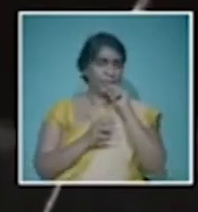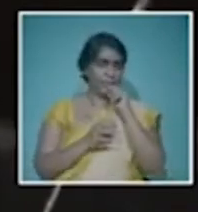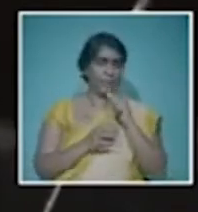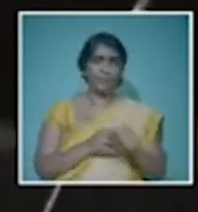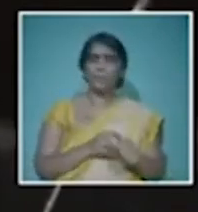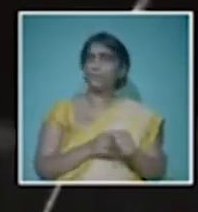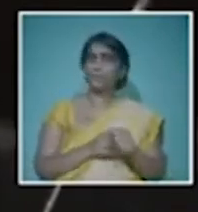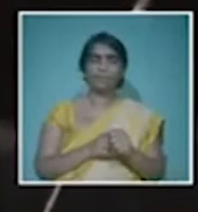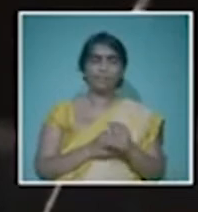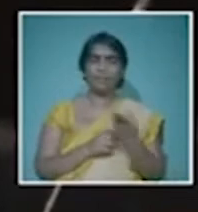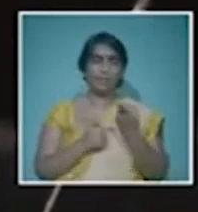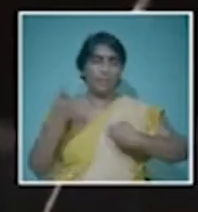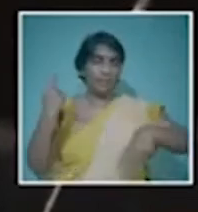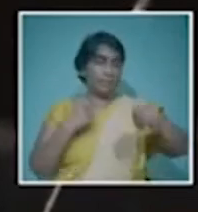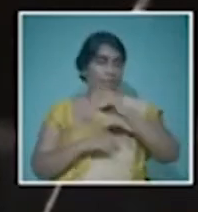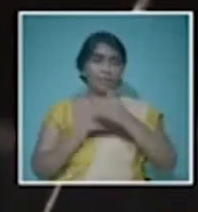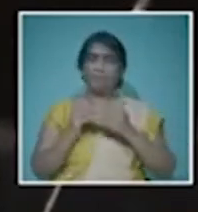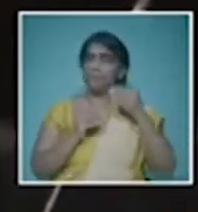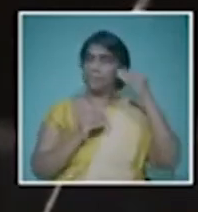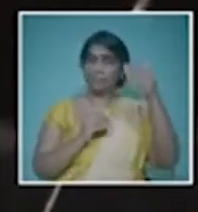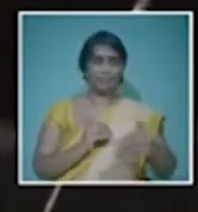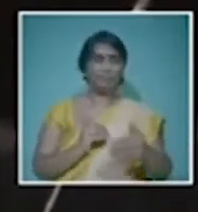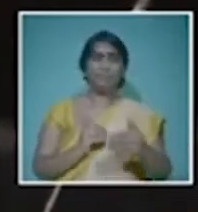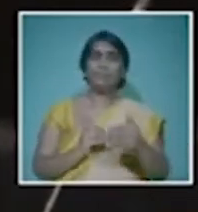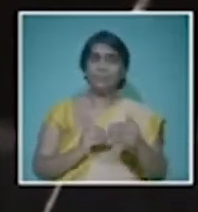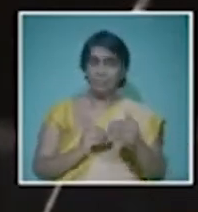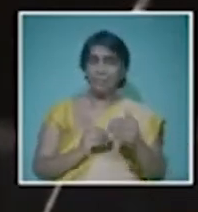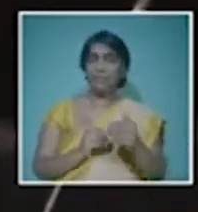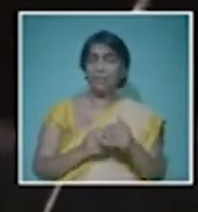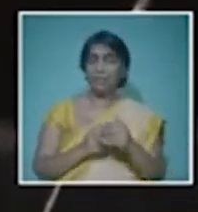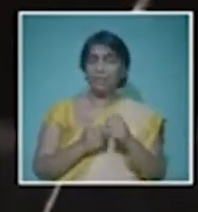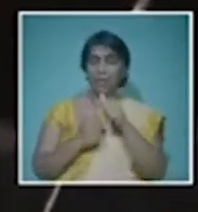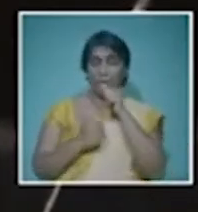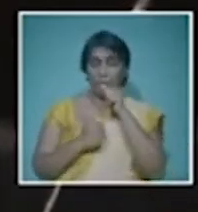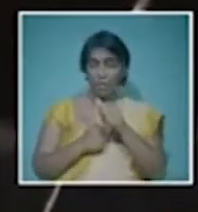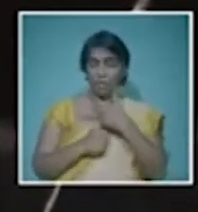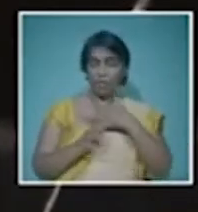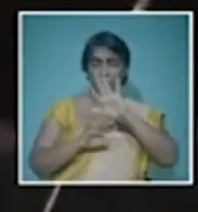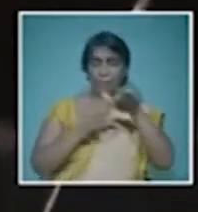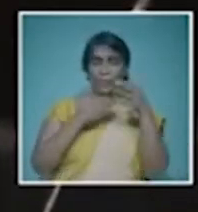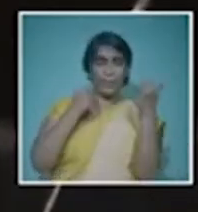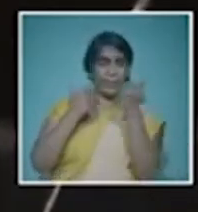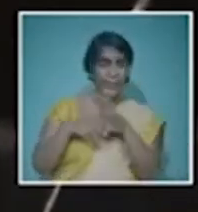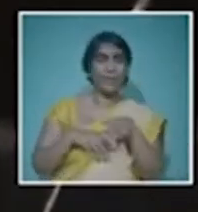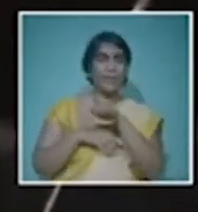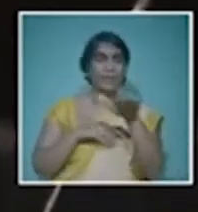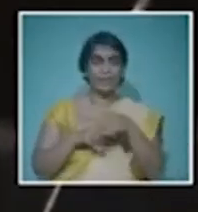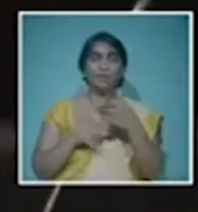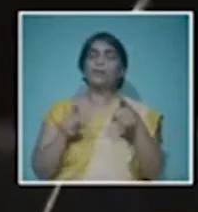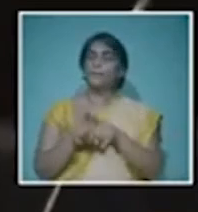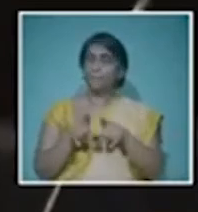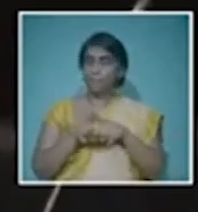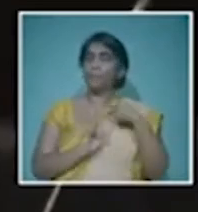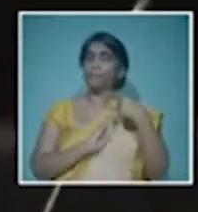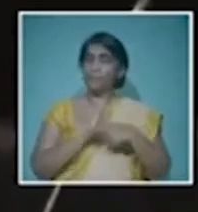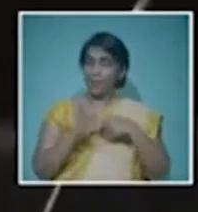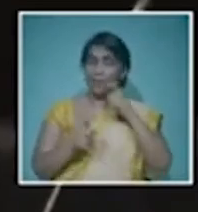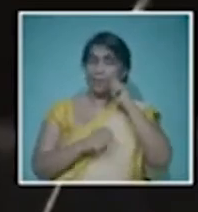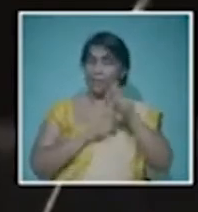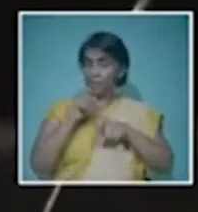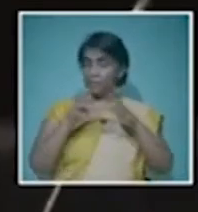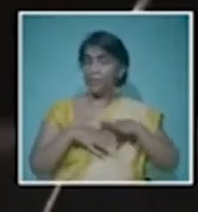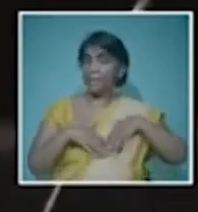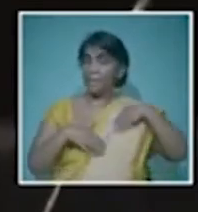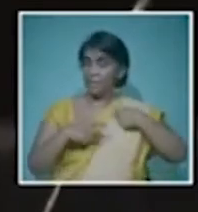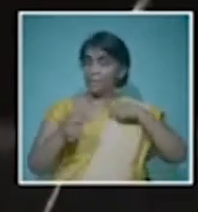இருந்தாலும் எந்த பெரிய கட்சியாக இருந்தாலும் அவர்களை நிராகரிக்கின்ற சமூகமாக இந்த நாட்டு பெரும்பான்மை மக்கள் மாறவில்லை என்றால் இந்த